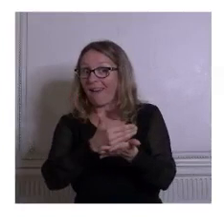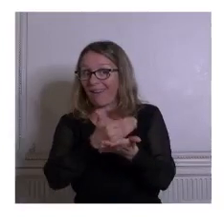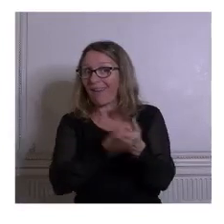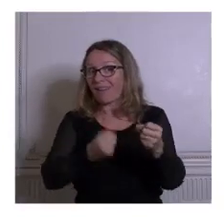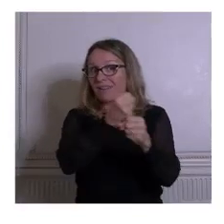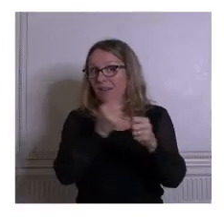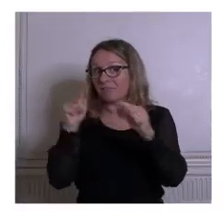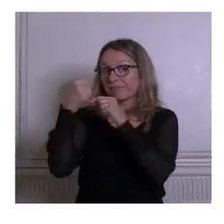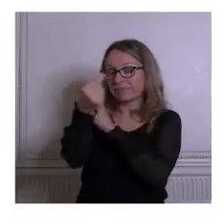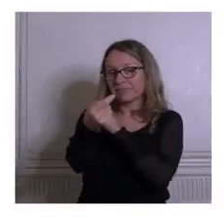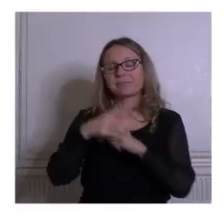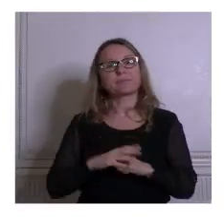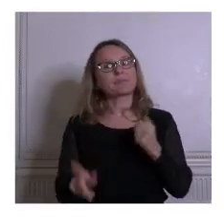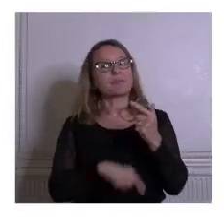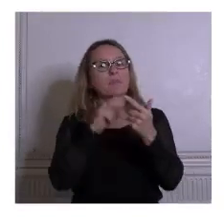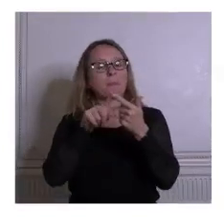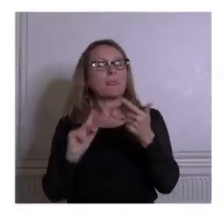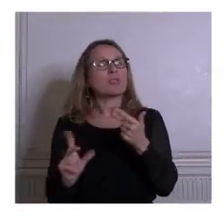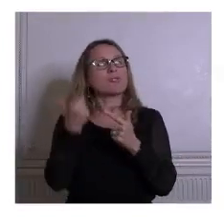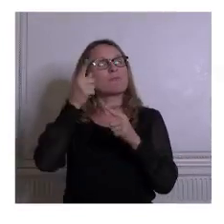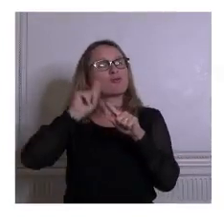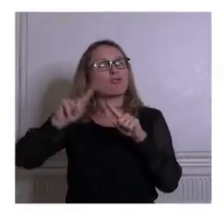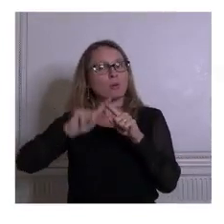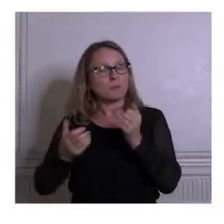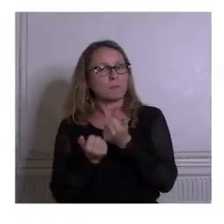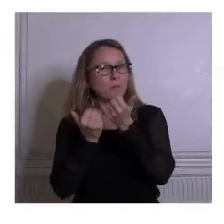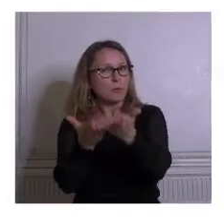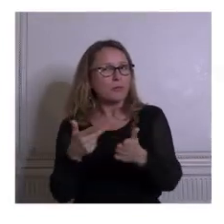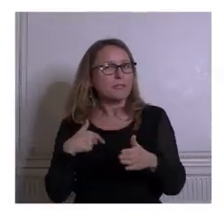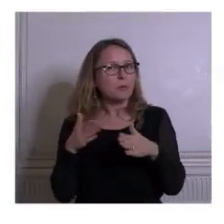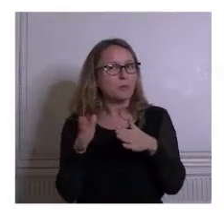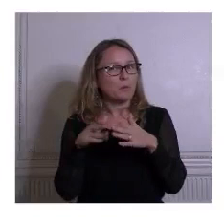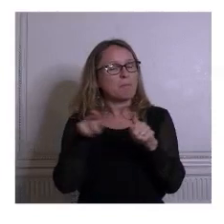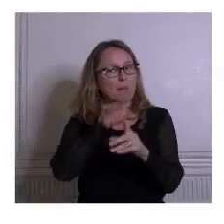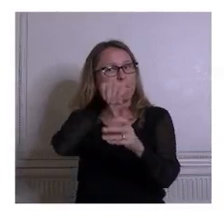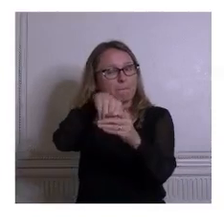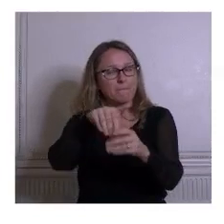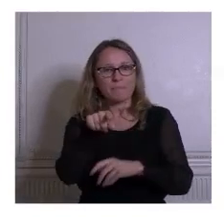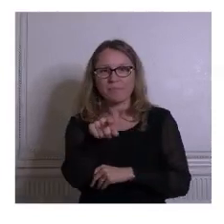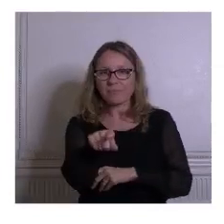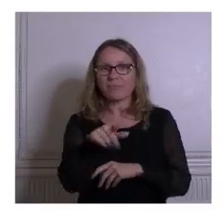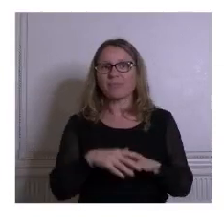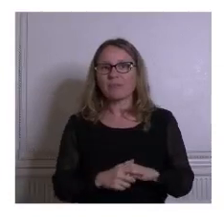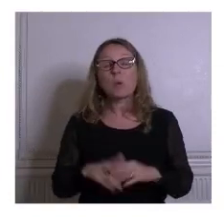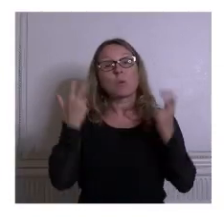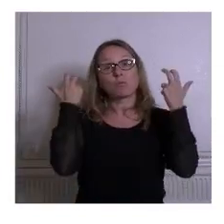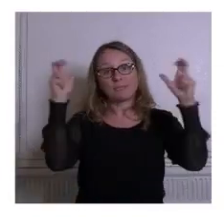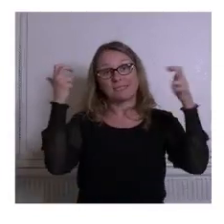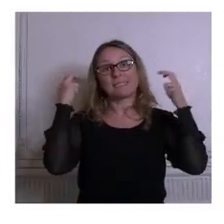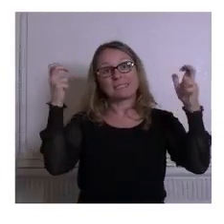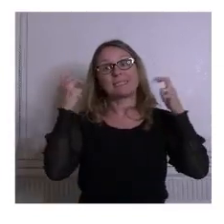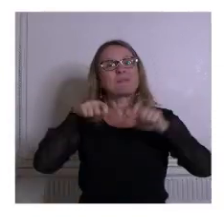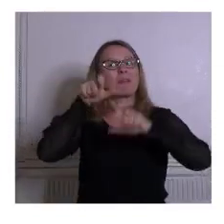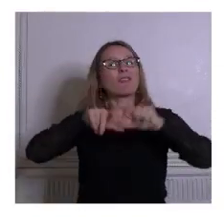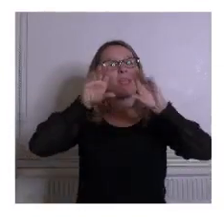ne classaient pas en milieu rural. Donc ils n'ont pas accepté de faire ça. Même ça, ils avaient refusé au nom de ce principe, on ne le